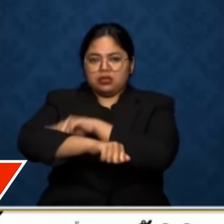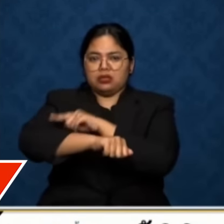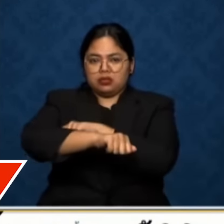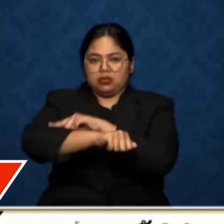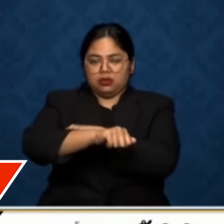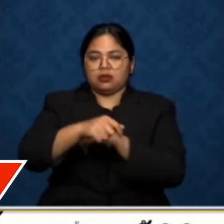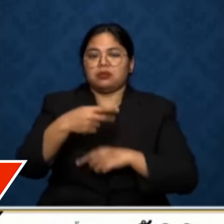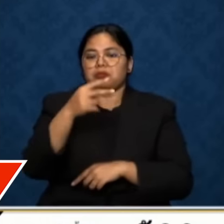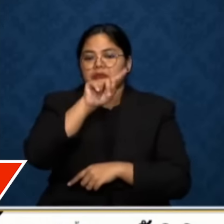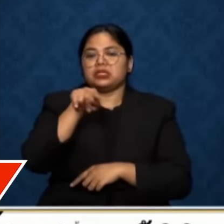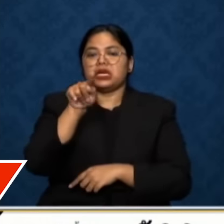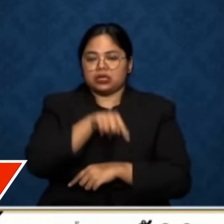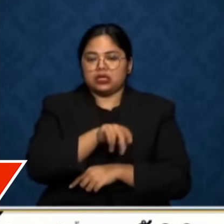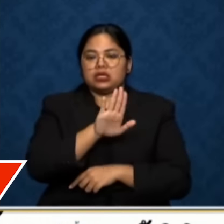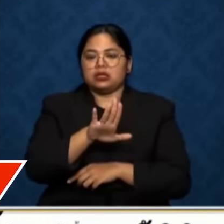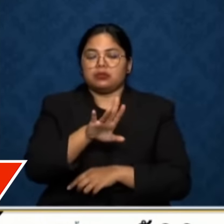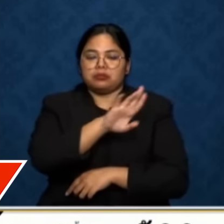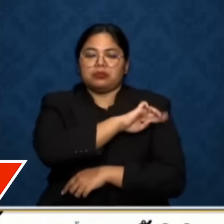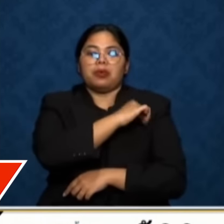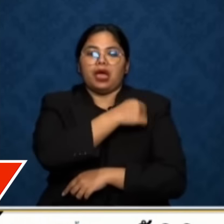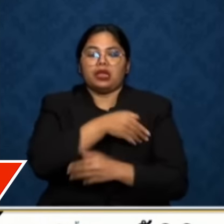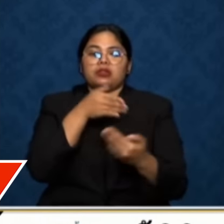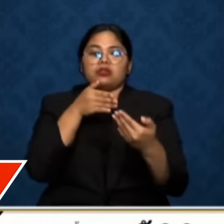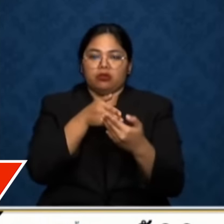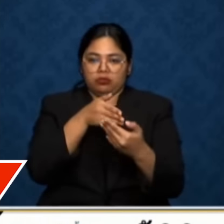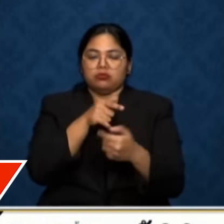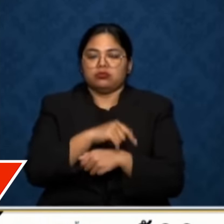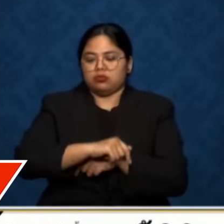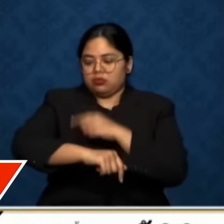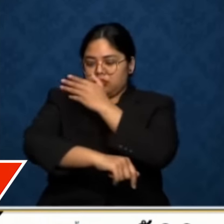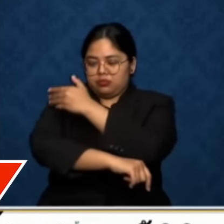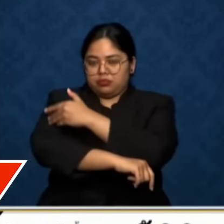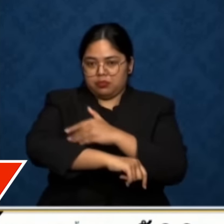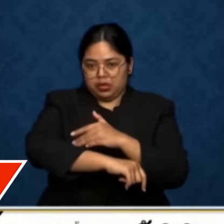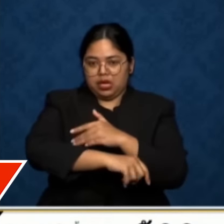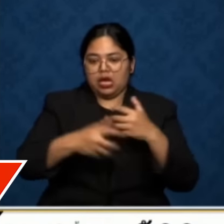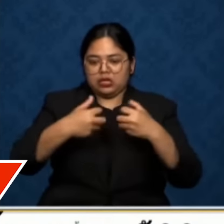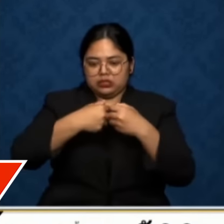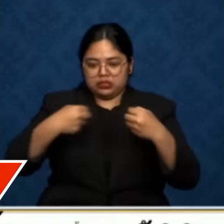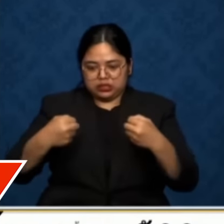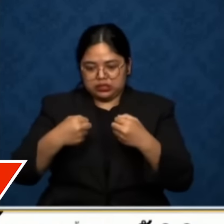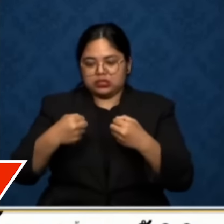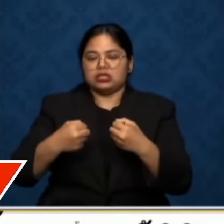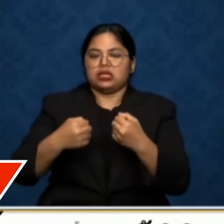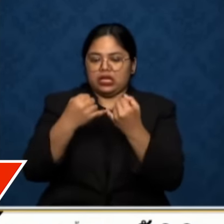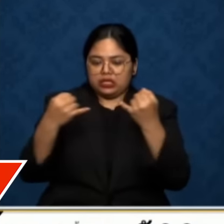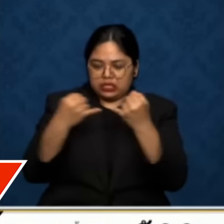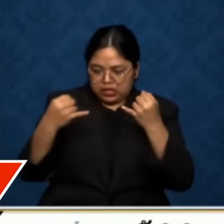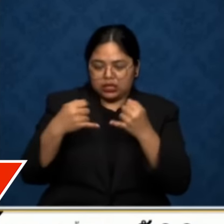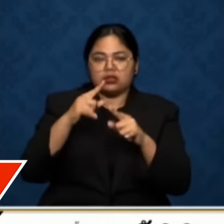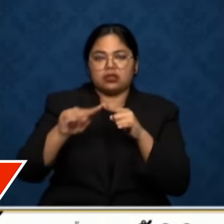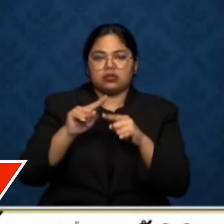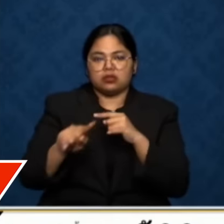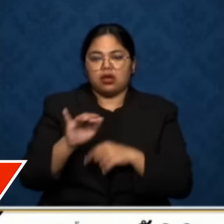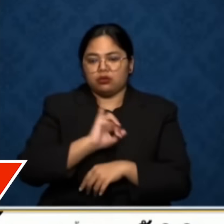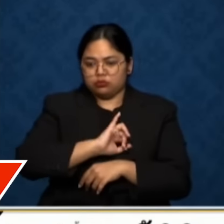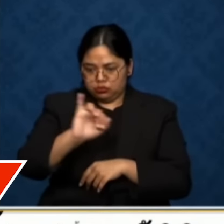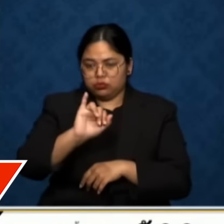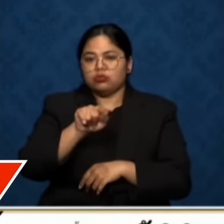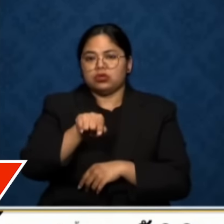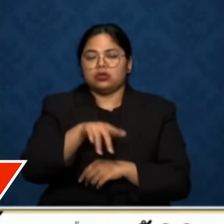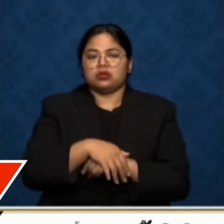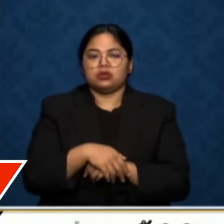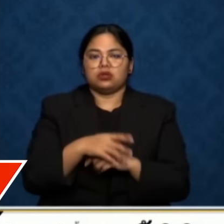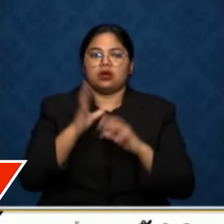Abduction Support ซึ่งค่อนข้างจำเพาะกับการผ่าตัดไหล่ในกรณีเส้นเอ็นเปื่อยยุ่ยฉีกขาดอย่างมากเลยนะครับถูกต้องเป๊ะแต่ส่วน